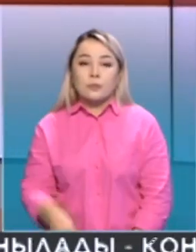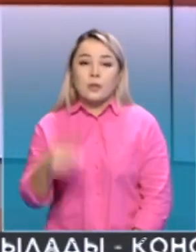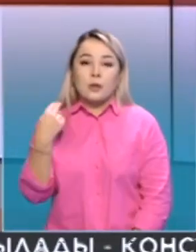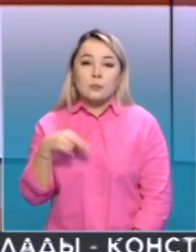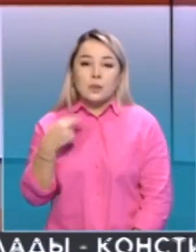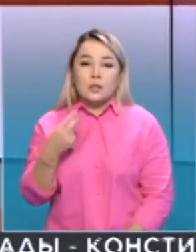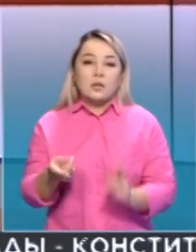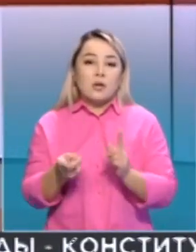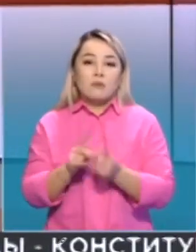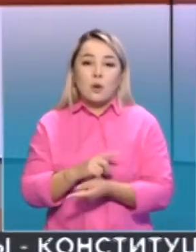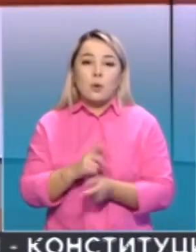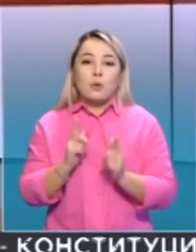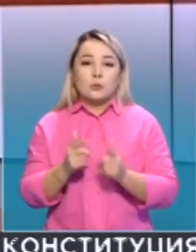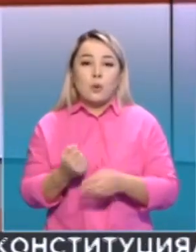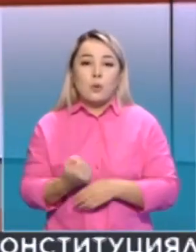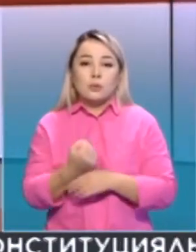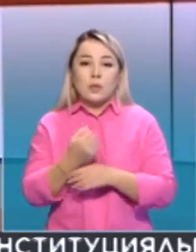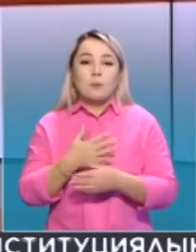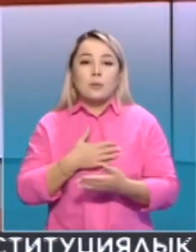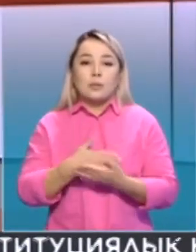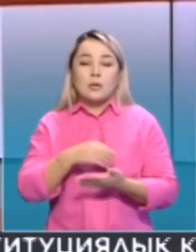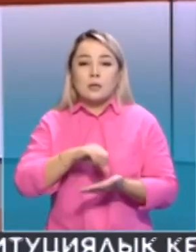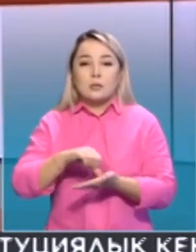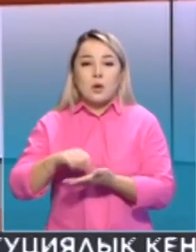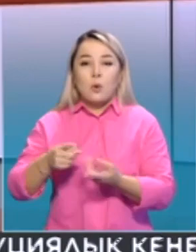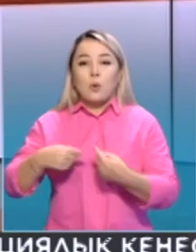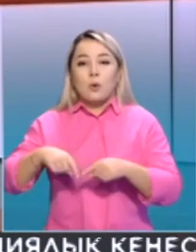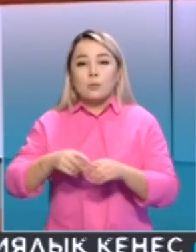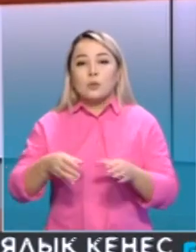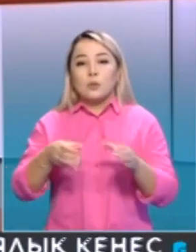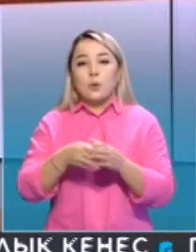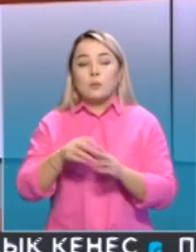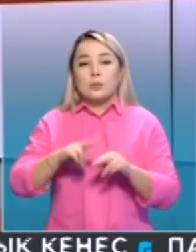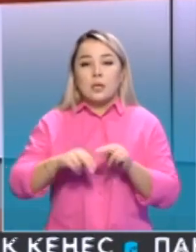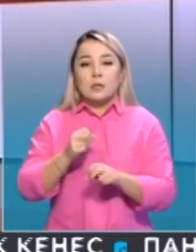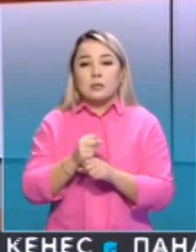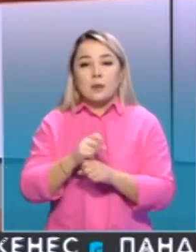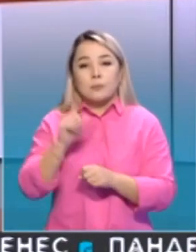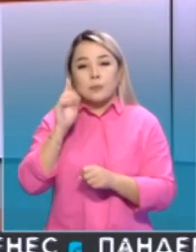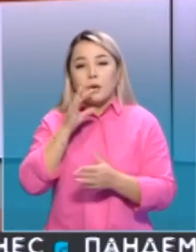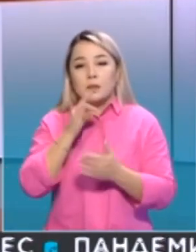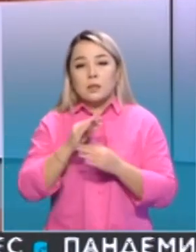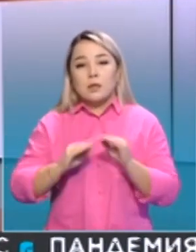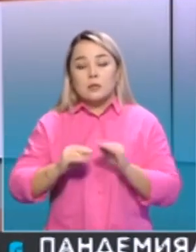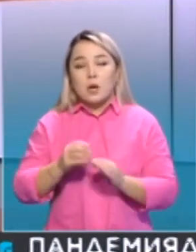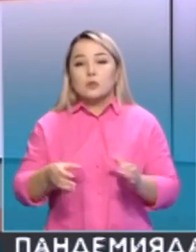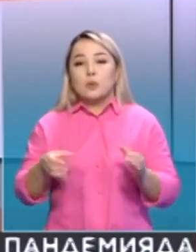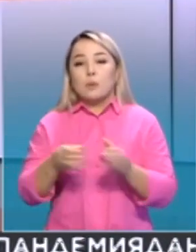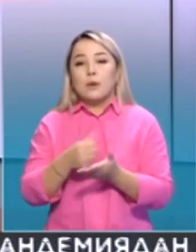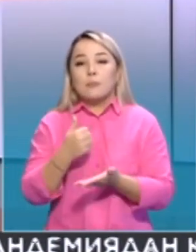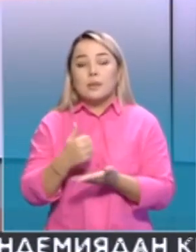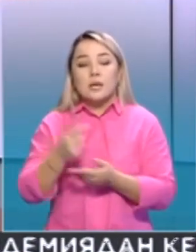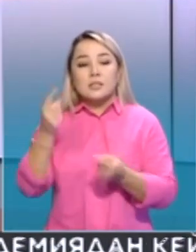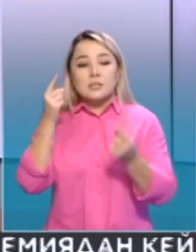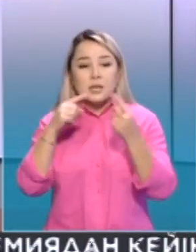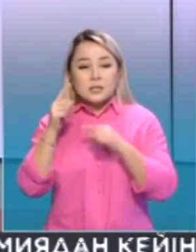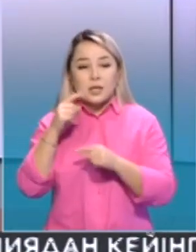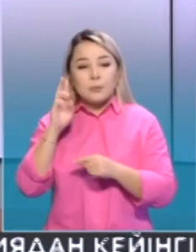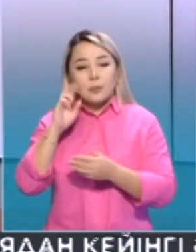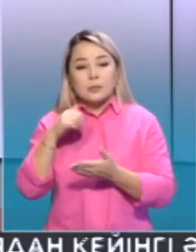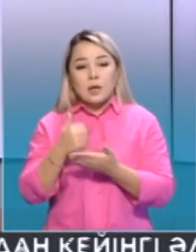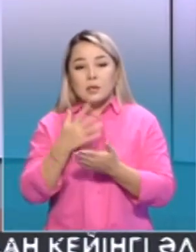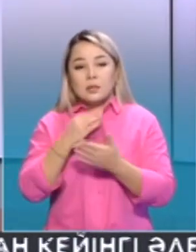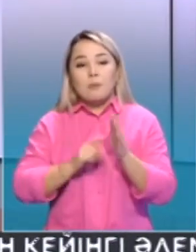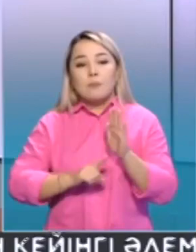Президент реформаларын қолдайтын белсенділердің қоғамдық тобы құрылды. Белгілі қоғам қайраткерлерінен жасақталған топтың басты идеясы мемлекет